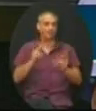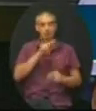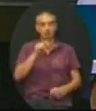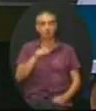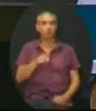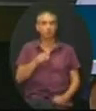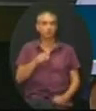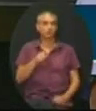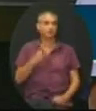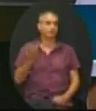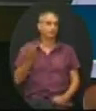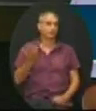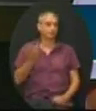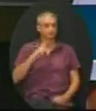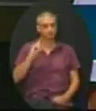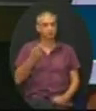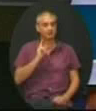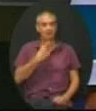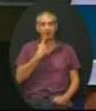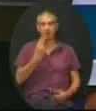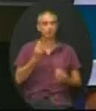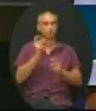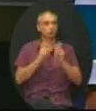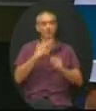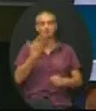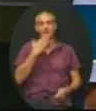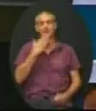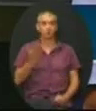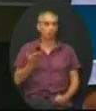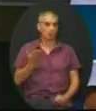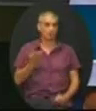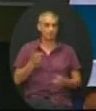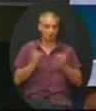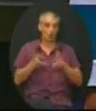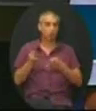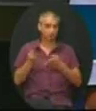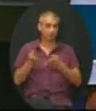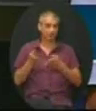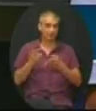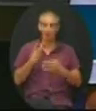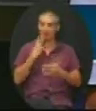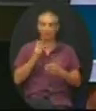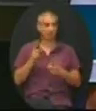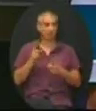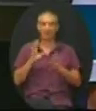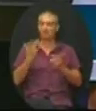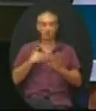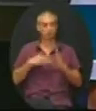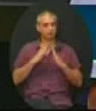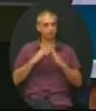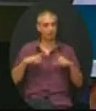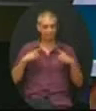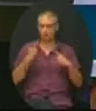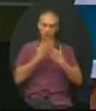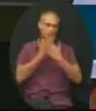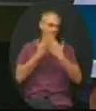הזאת. ככלל צריך לומר משהו על תושבי מזרח ירושלים. האופציה של העדפה, שאיפה הם רוצים לחיות, זה